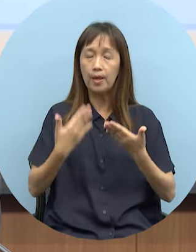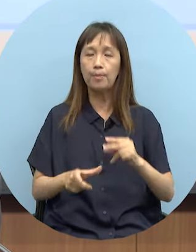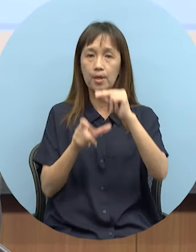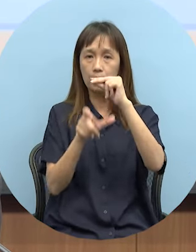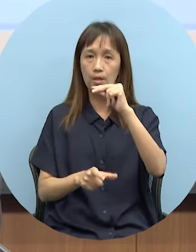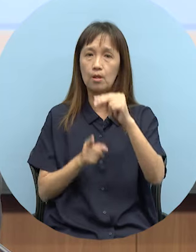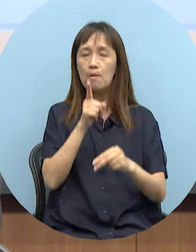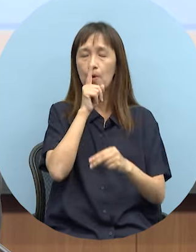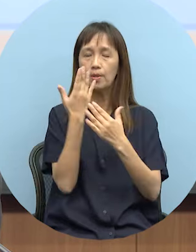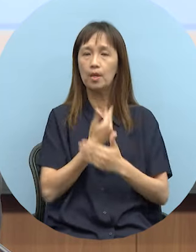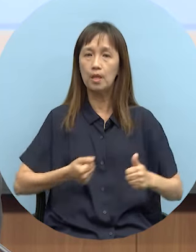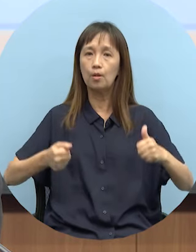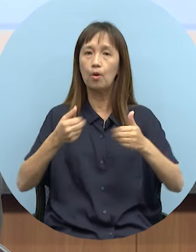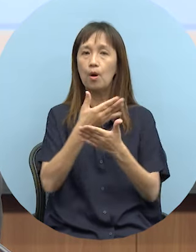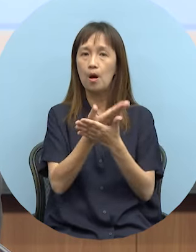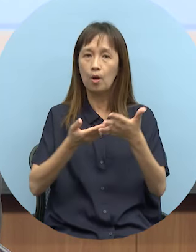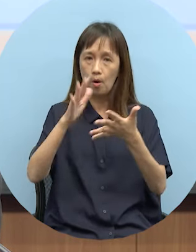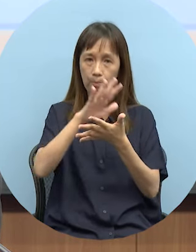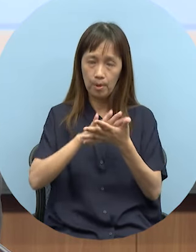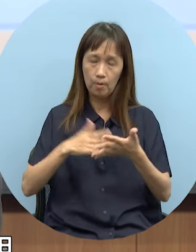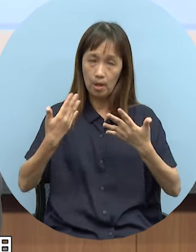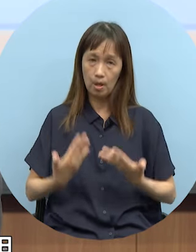就使用新嘅生長圖表。咁而